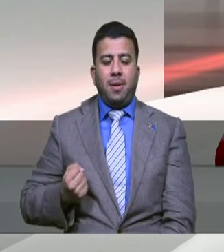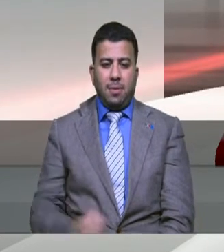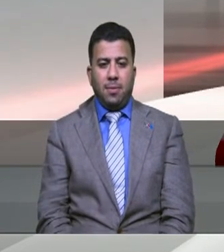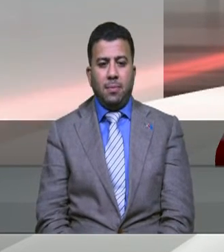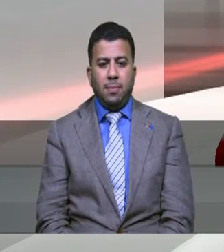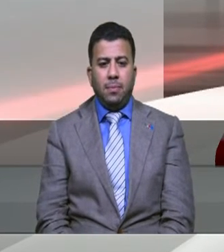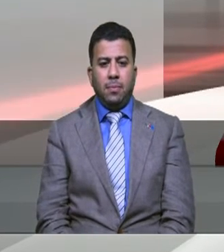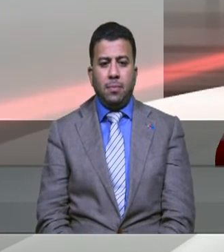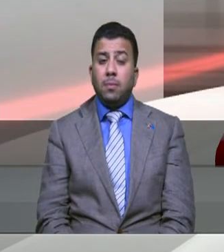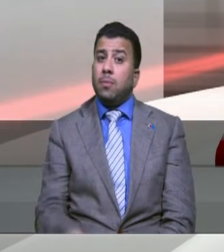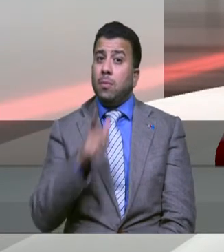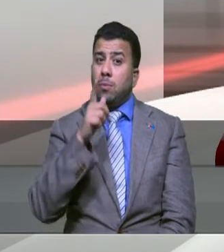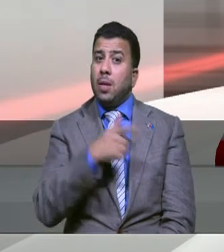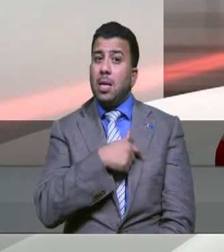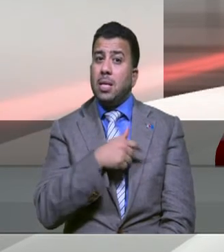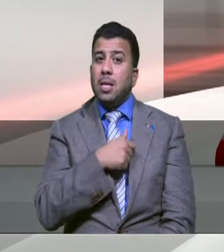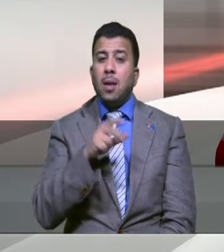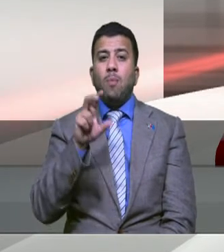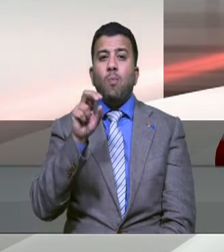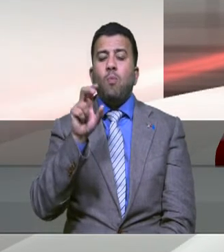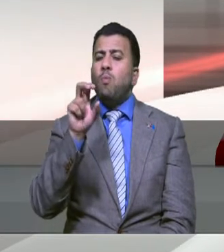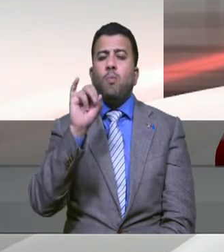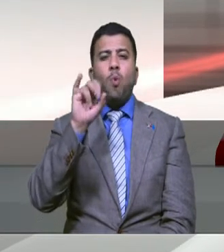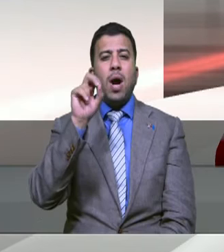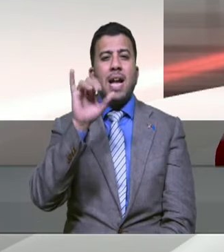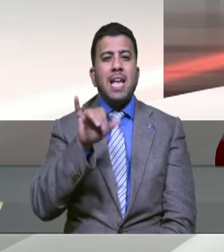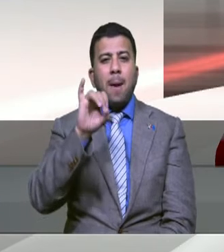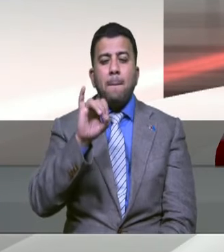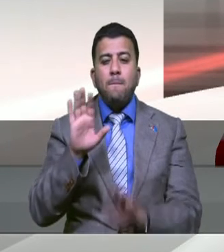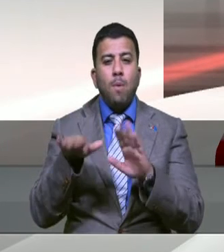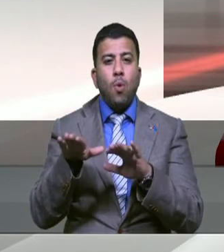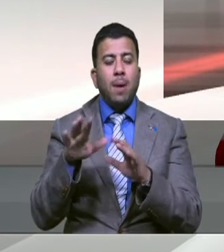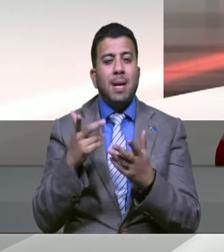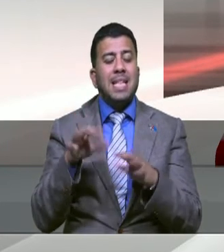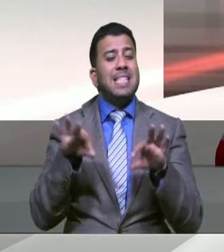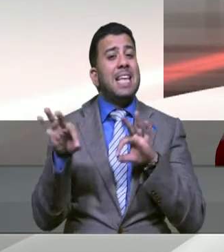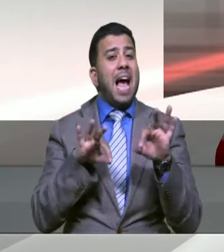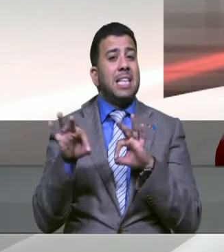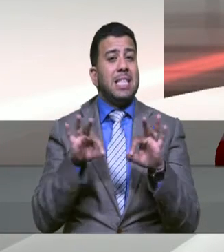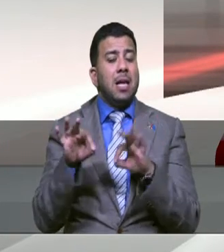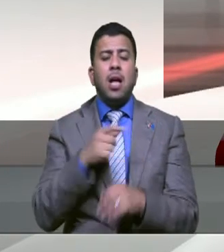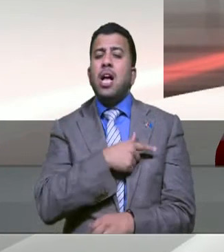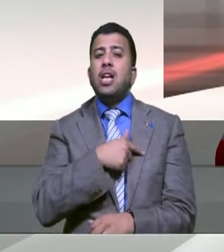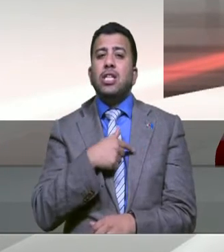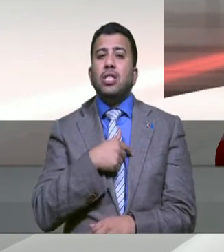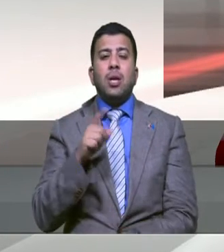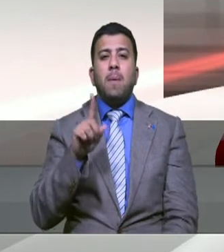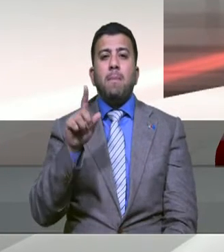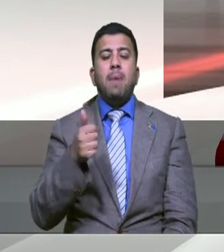طيب هذا يسمونه المقيم السياسي، بس شو يسمونه؟ يسمونه